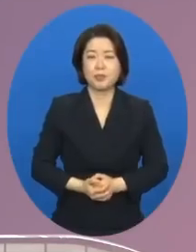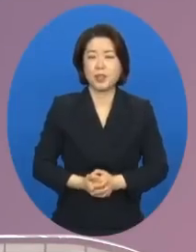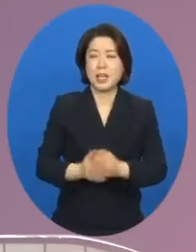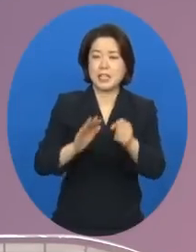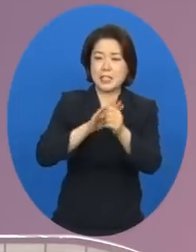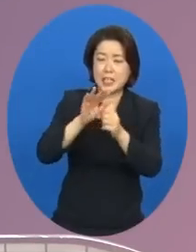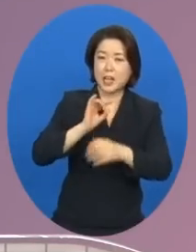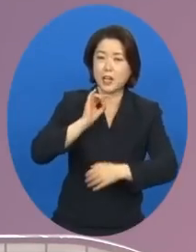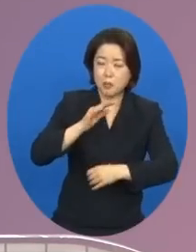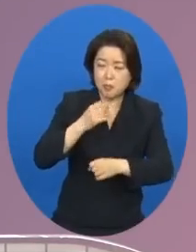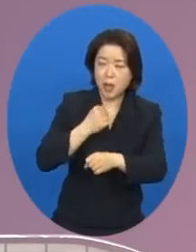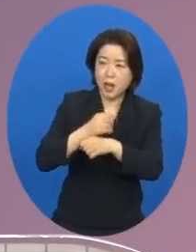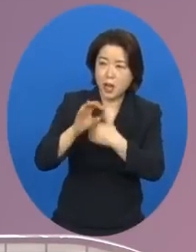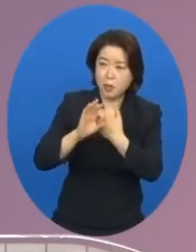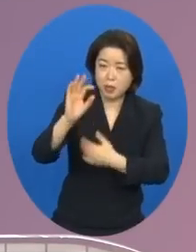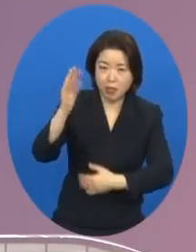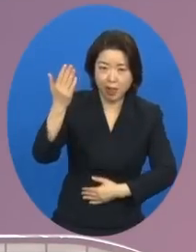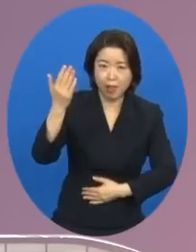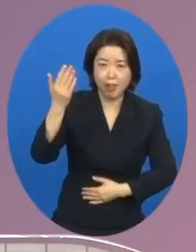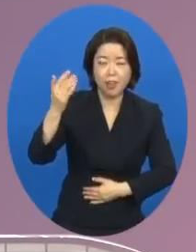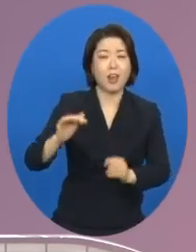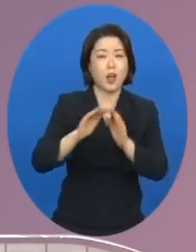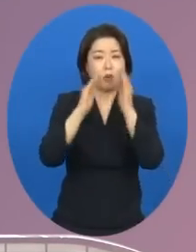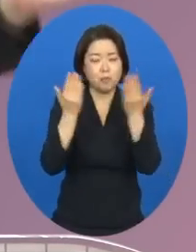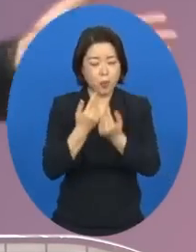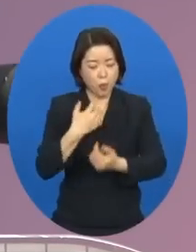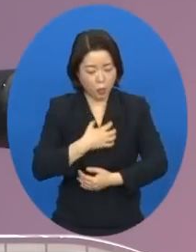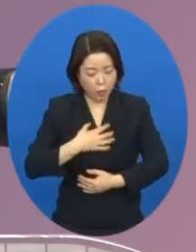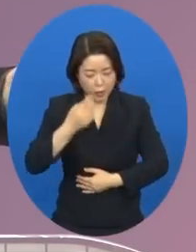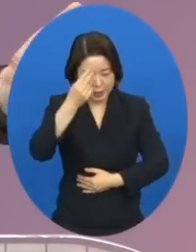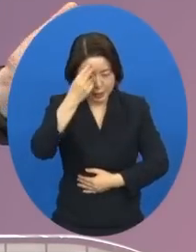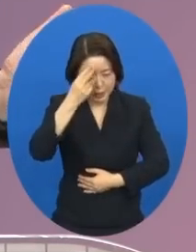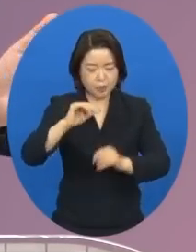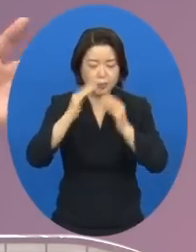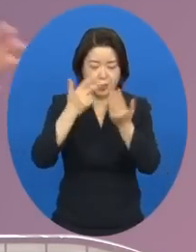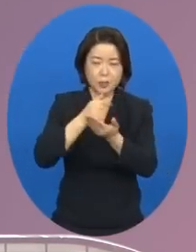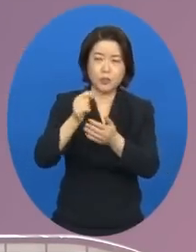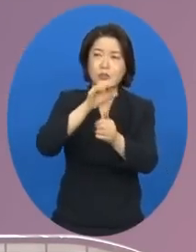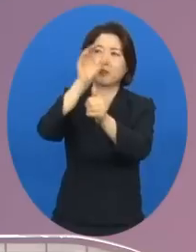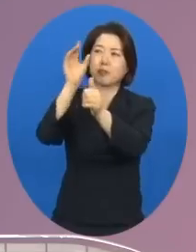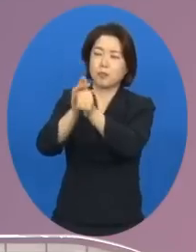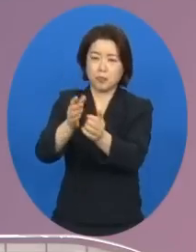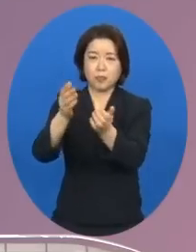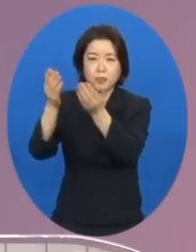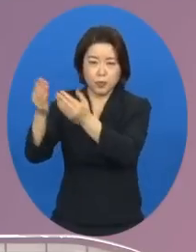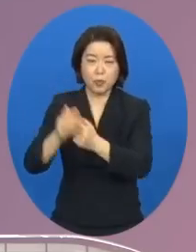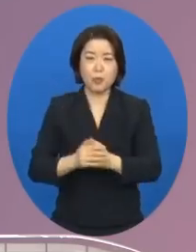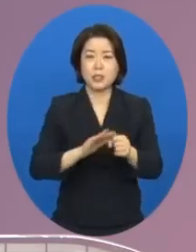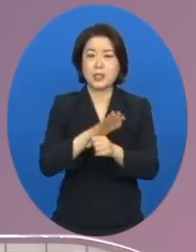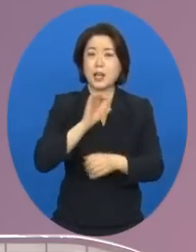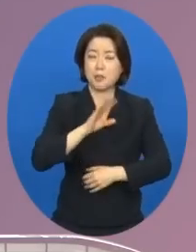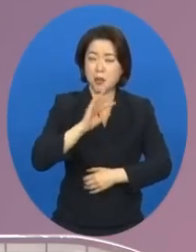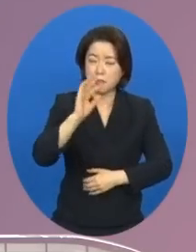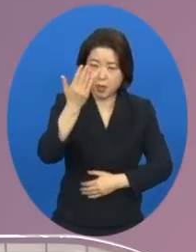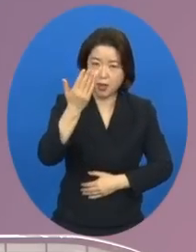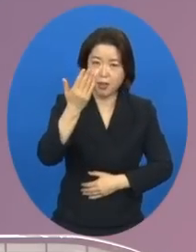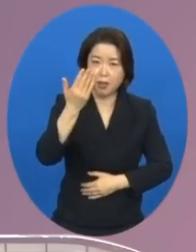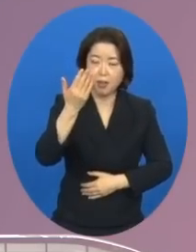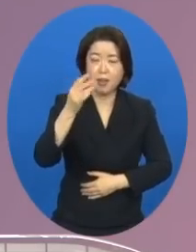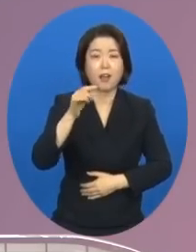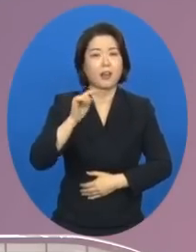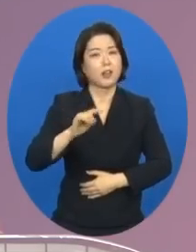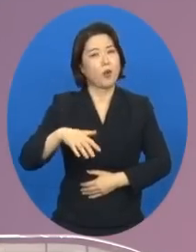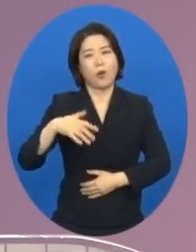사랑만 하면 된다. 모든 염려와 근심은 주님께 맡기고 사랑만 하면 된다. 이게